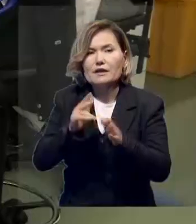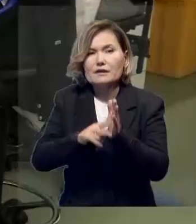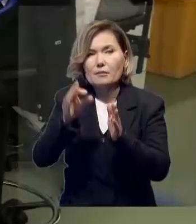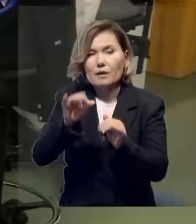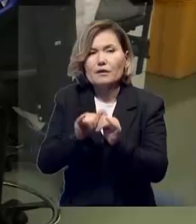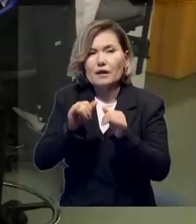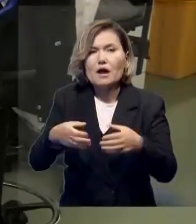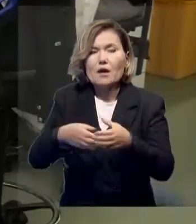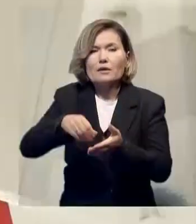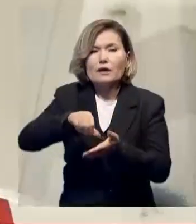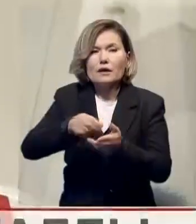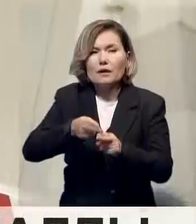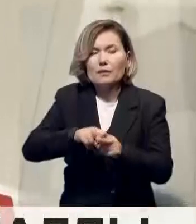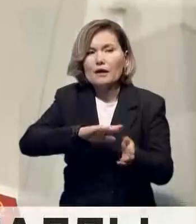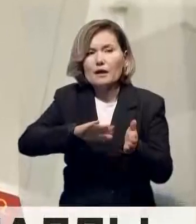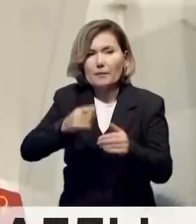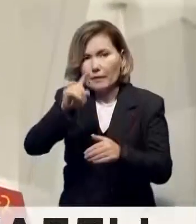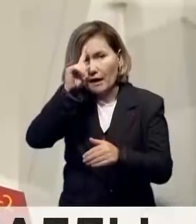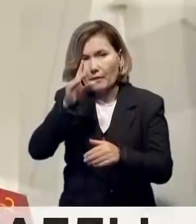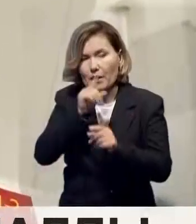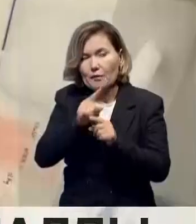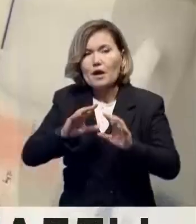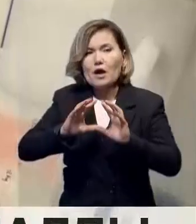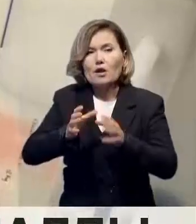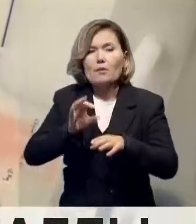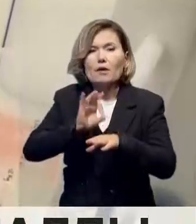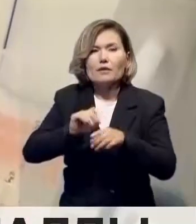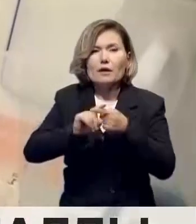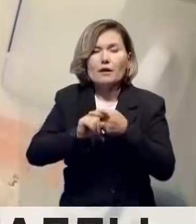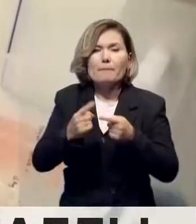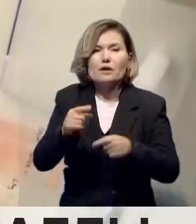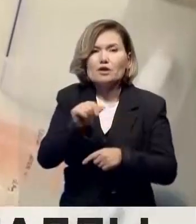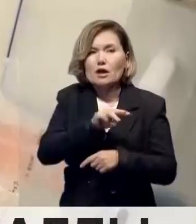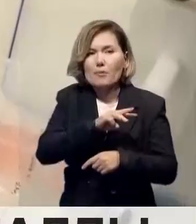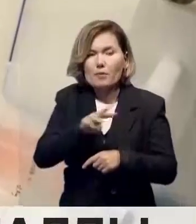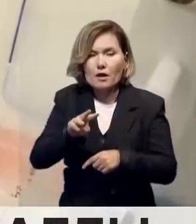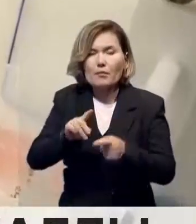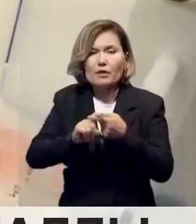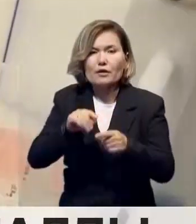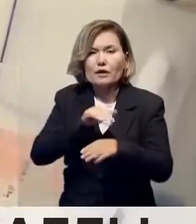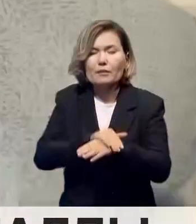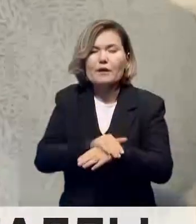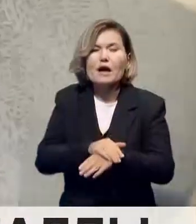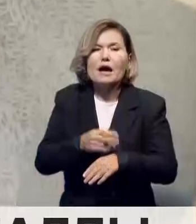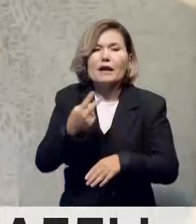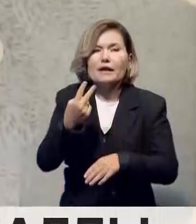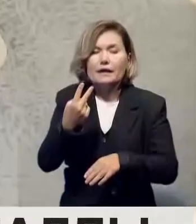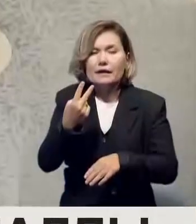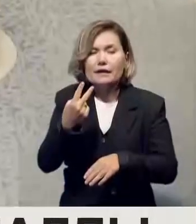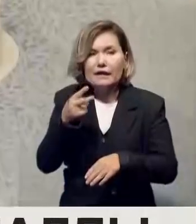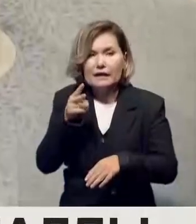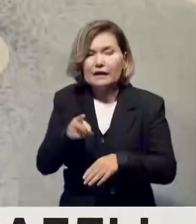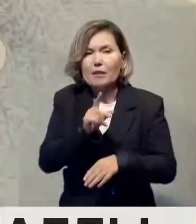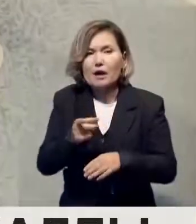артқан. Ұйым өкілдерінің айтуынша, кейінгі бір ай шамасында дүниежүзі бойынша 1,5 миллион адам ауруға шалдығып, оның 2,5 мыңға жуығы